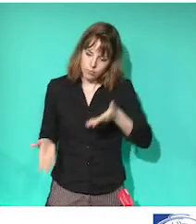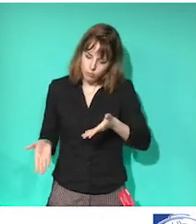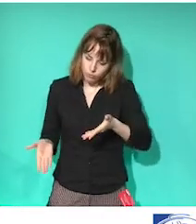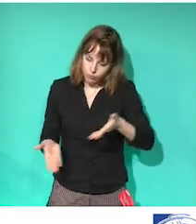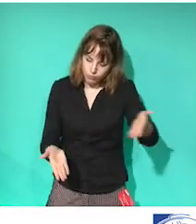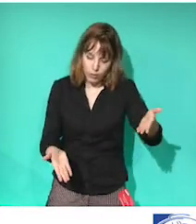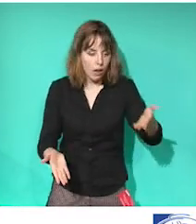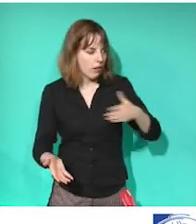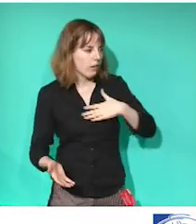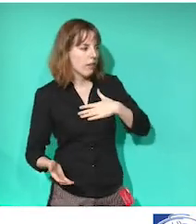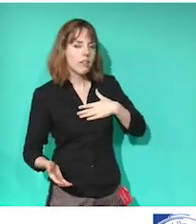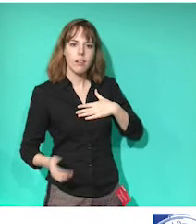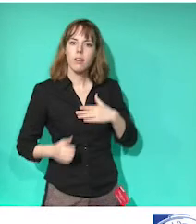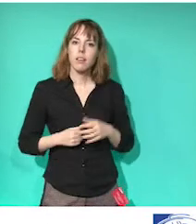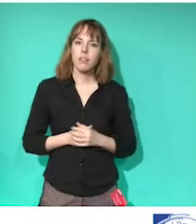l'occasion de